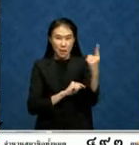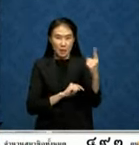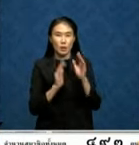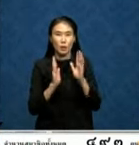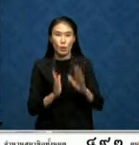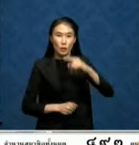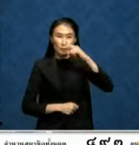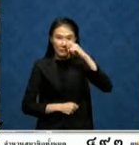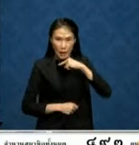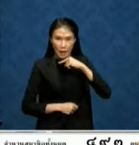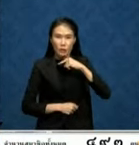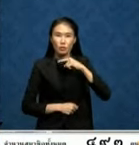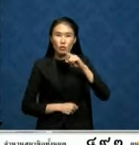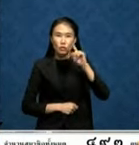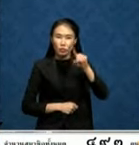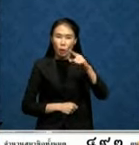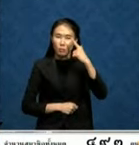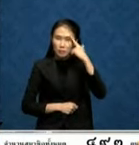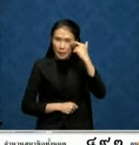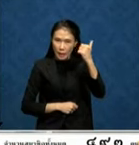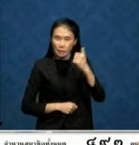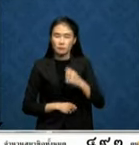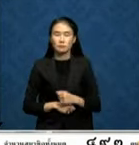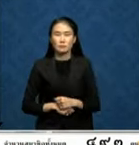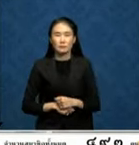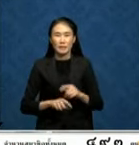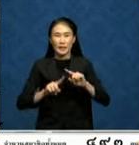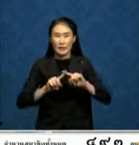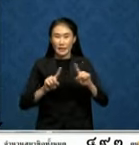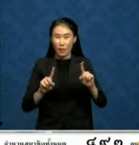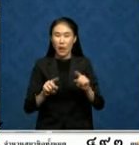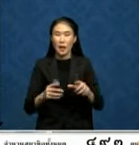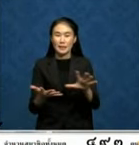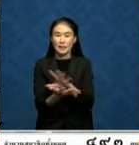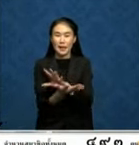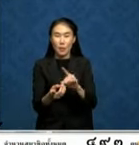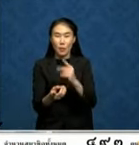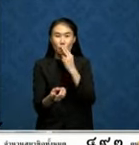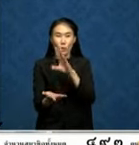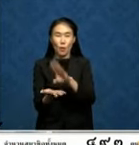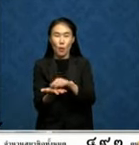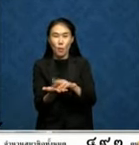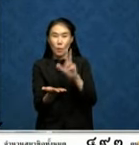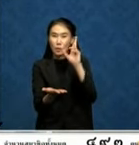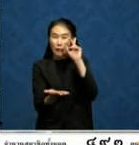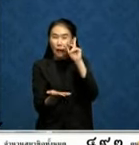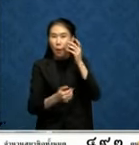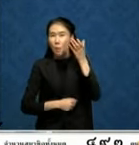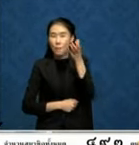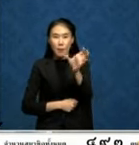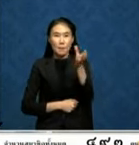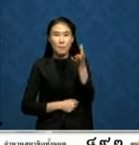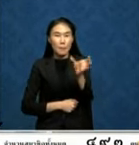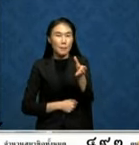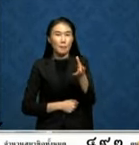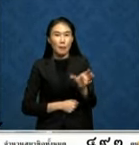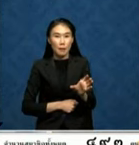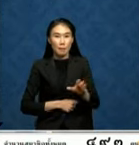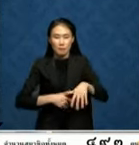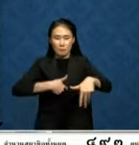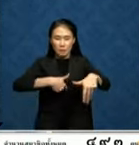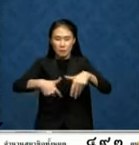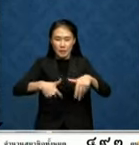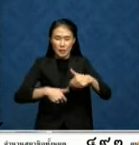ทยต้องก้าวทันแต่ว่าในขณะที่สังคมข้อมูลข่าวสารหลั่งไหลเข้ามาประชาชนจะเลือกยัง